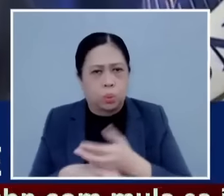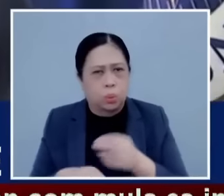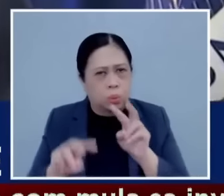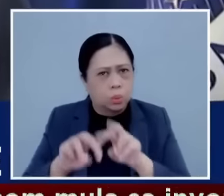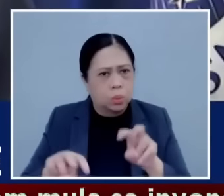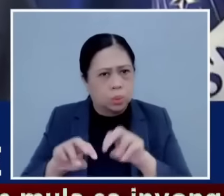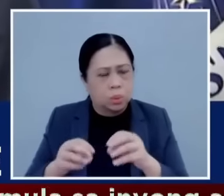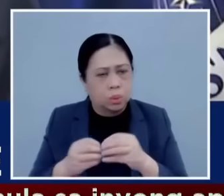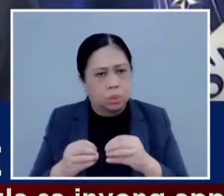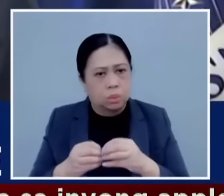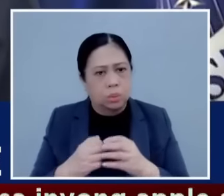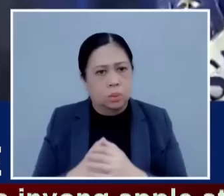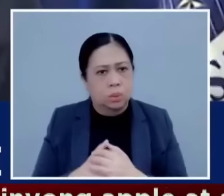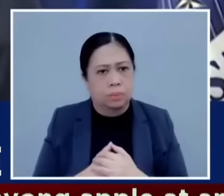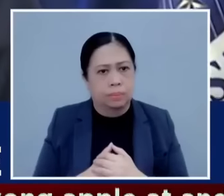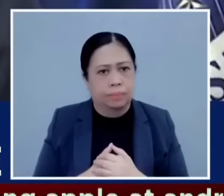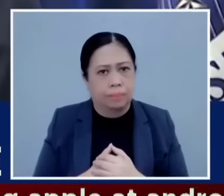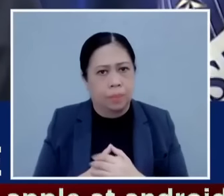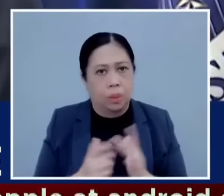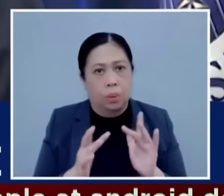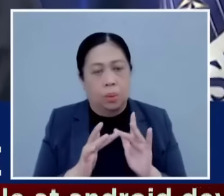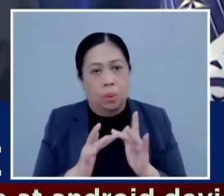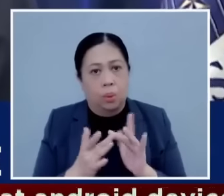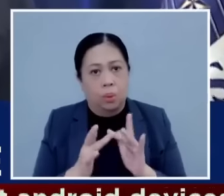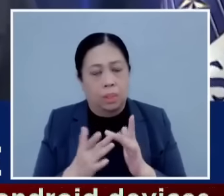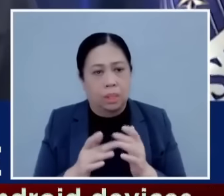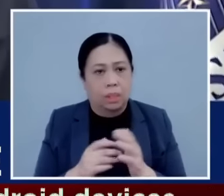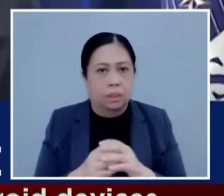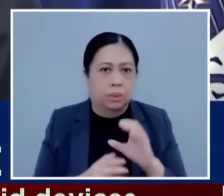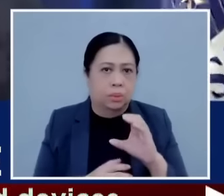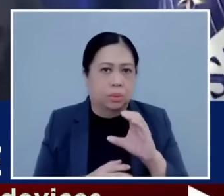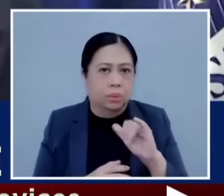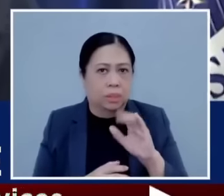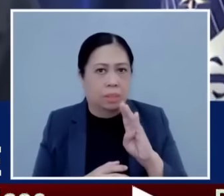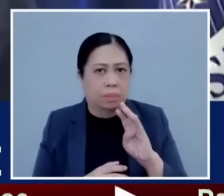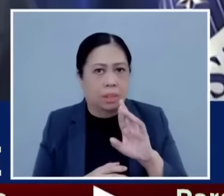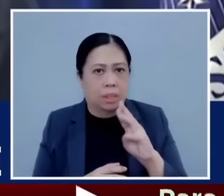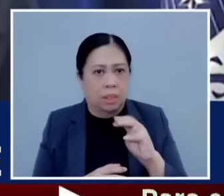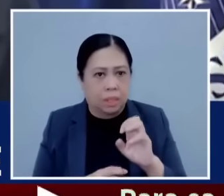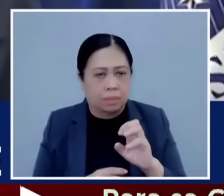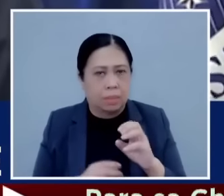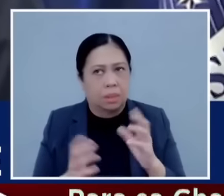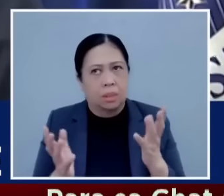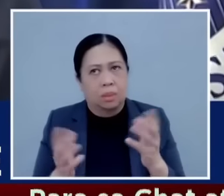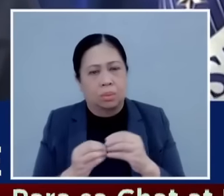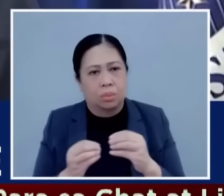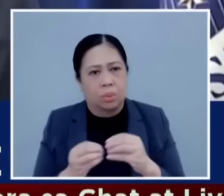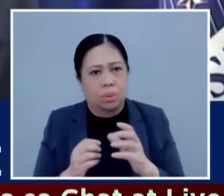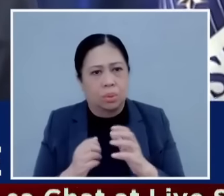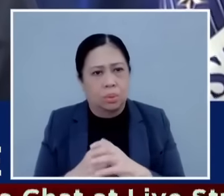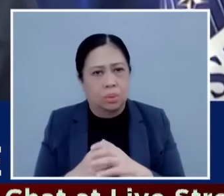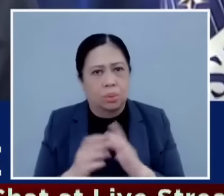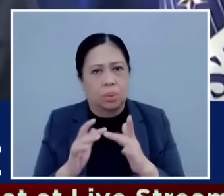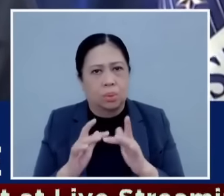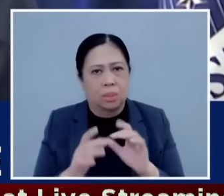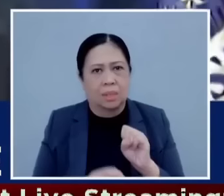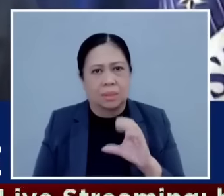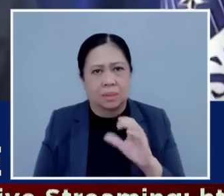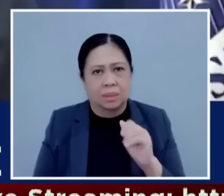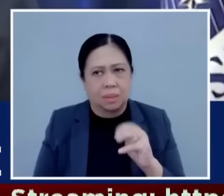yung online or yung mga cybercrimes committed, it's more of yung mga online scam. So